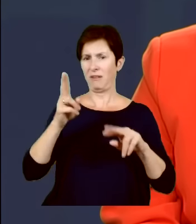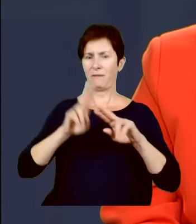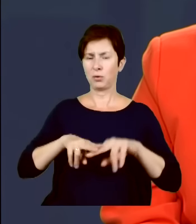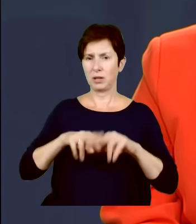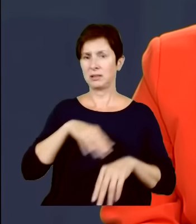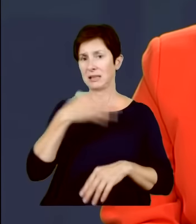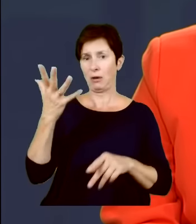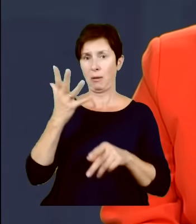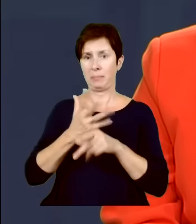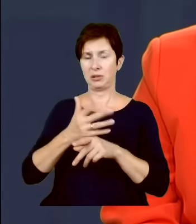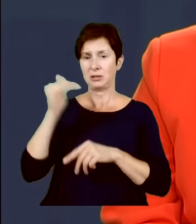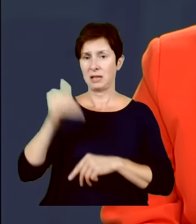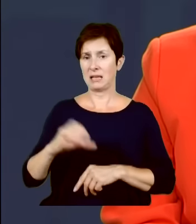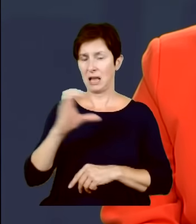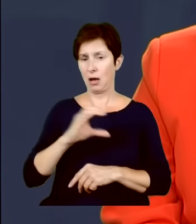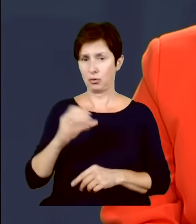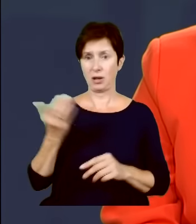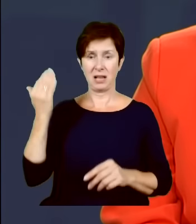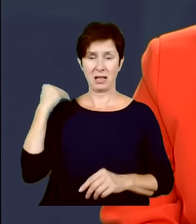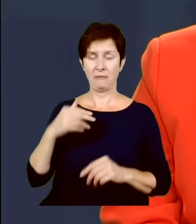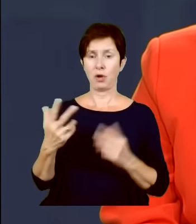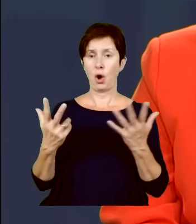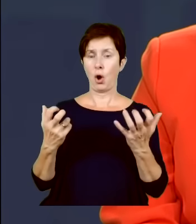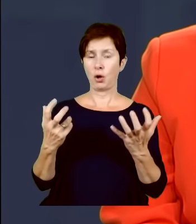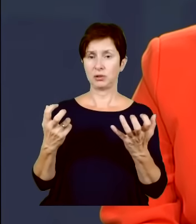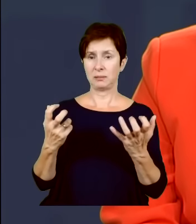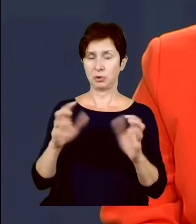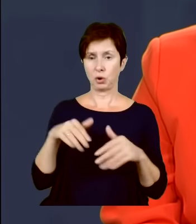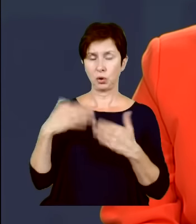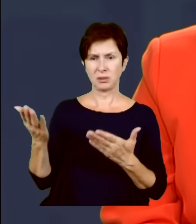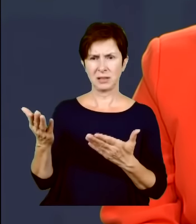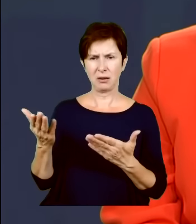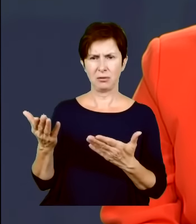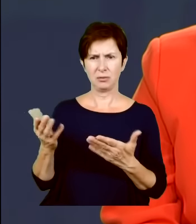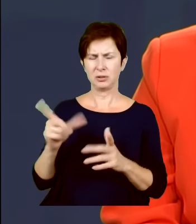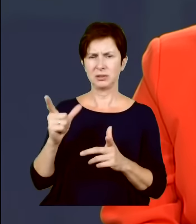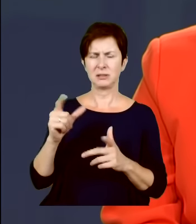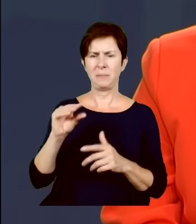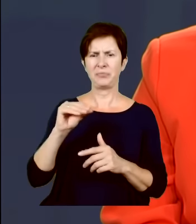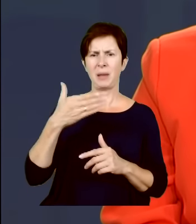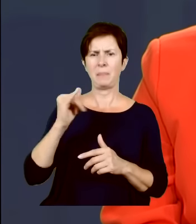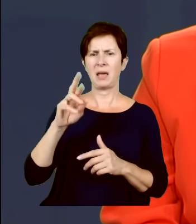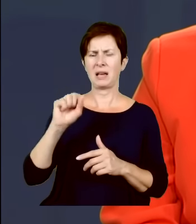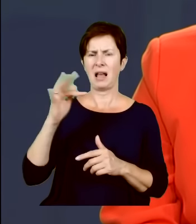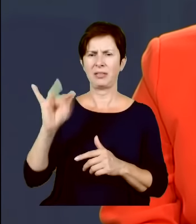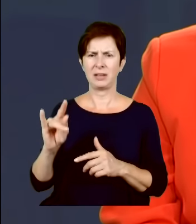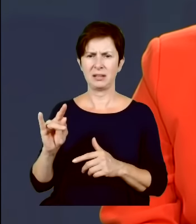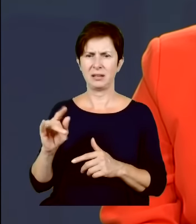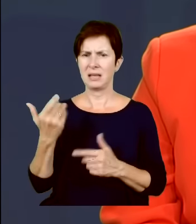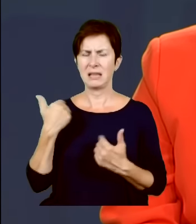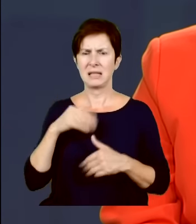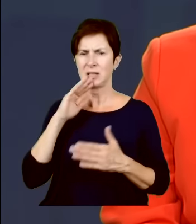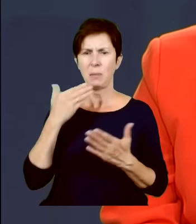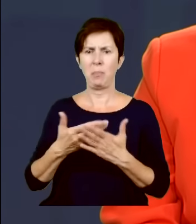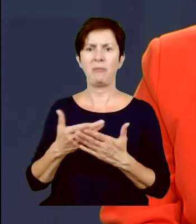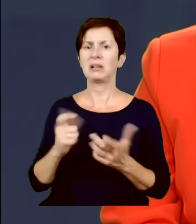euro mówię Znowu bo 800 niedawno dostał z jakiś tam Emiratów i nie bardzo chcę powiedzieć za co ale teraz